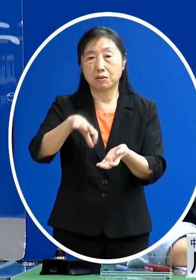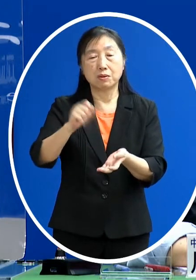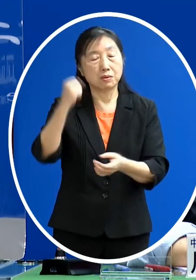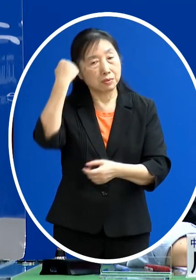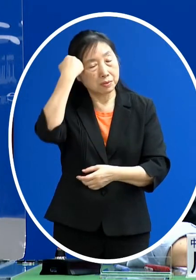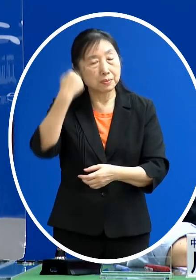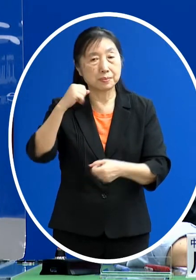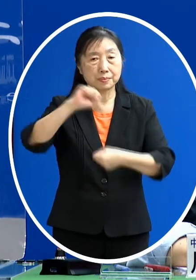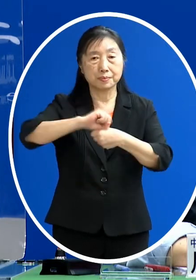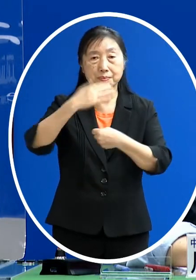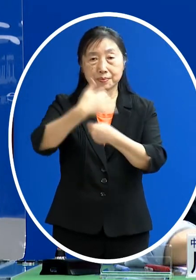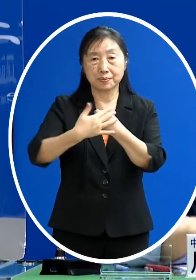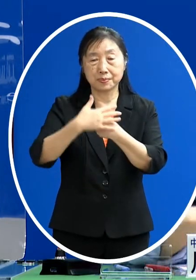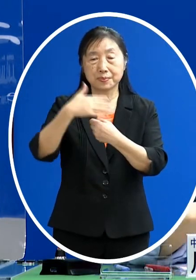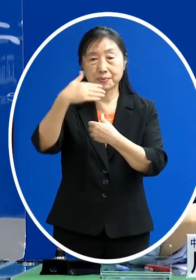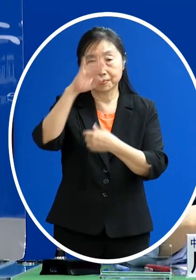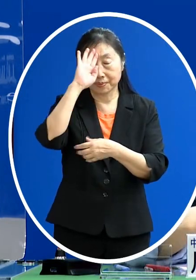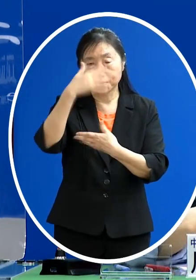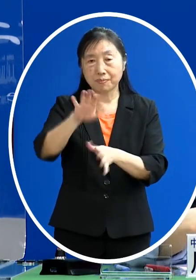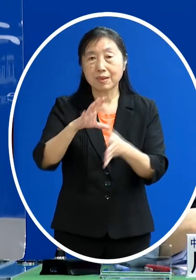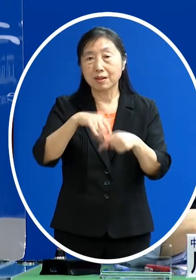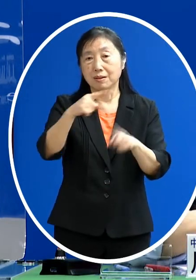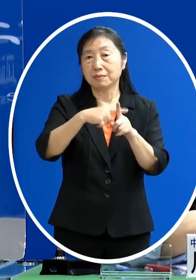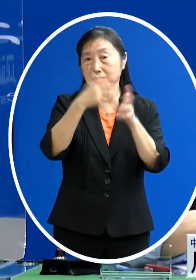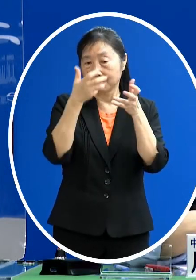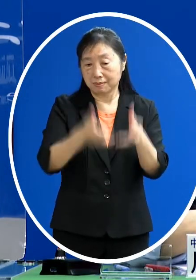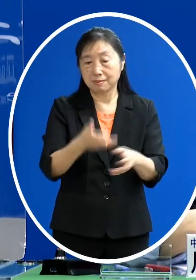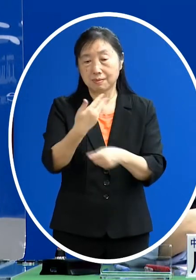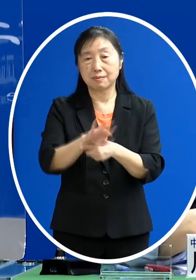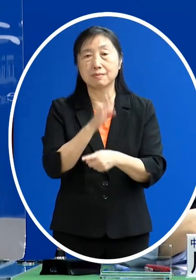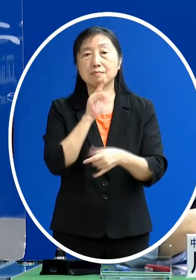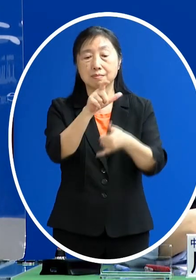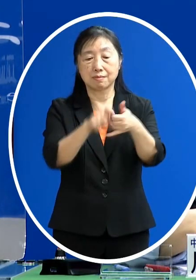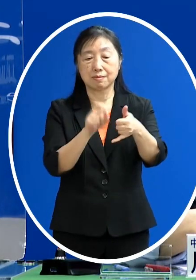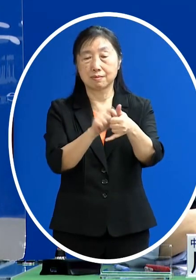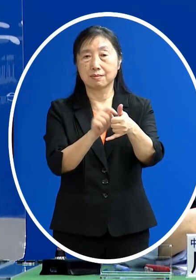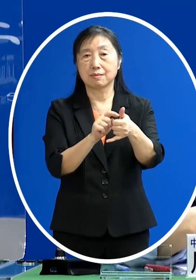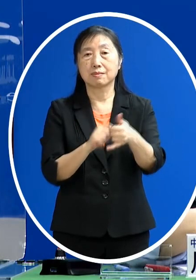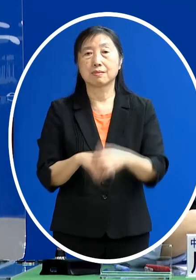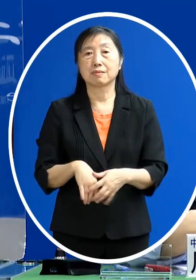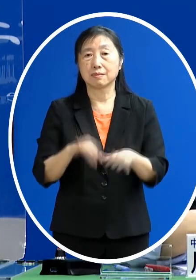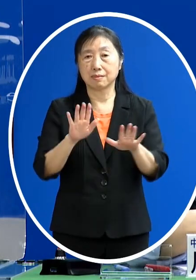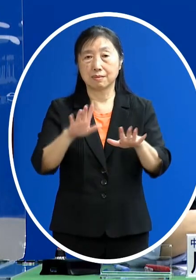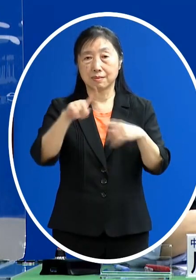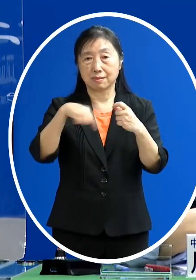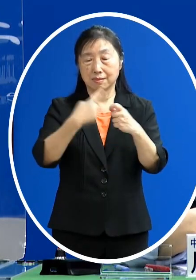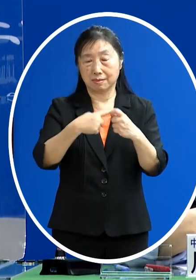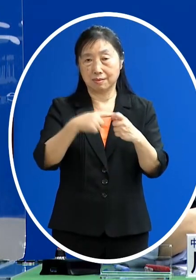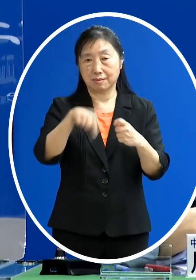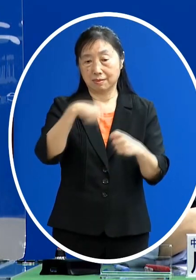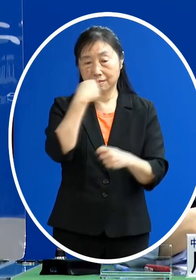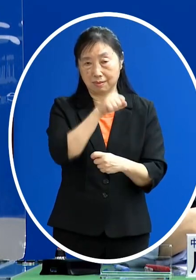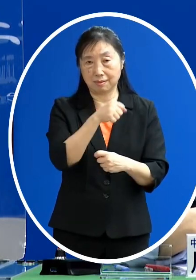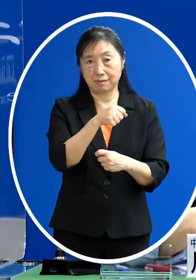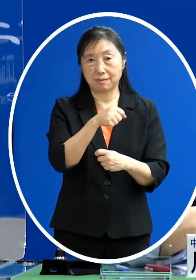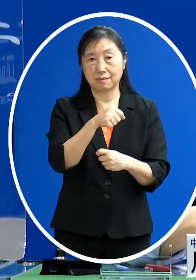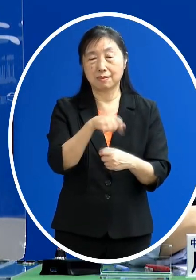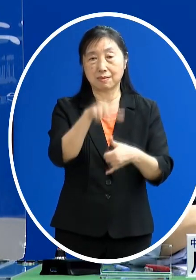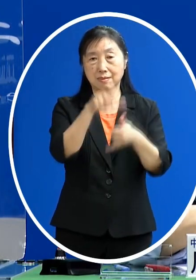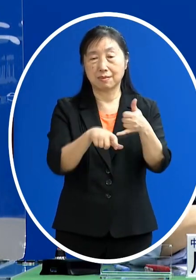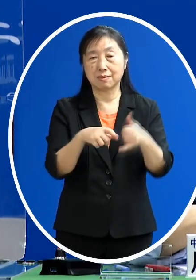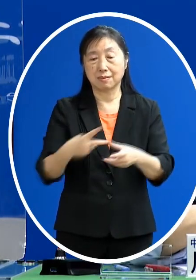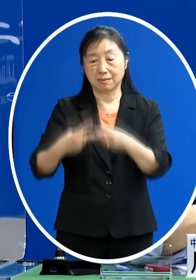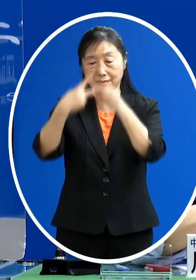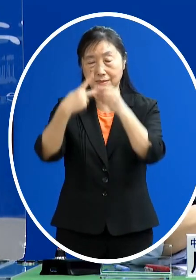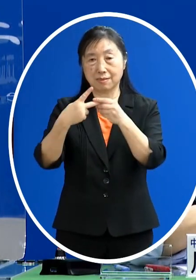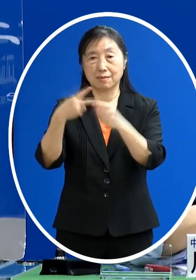以我们的分类是属于重症哈以及死亡。那这是我们今年来这个本土的病例里头哈第